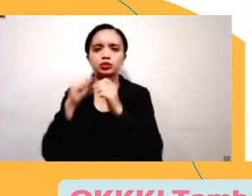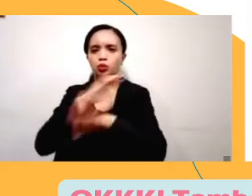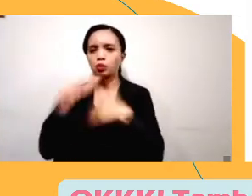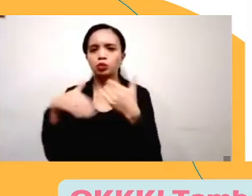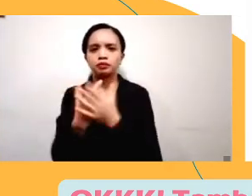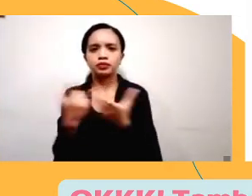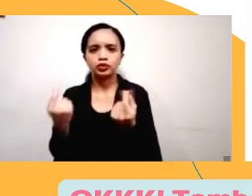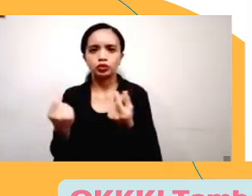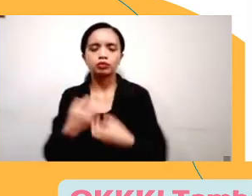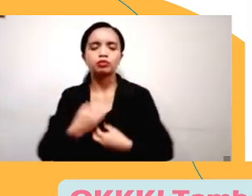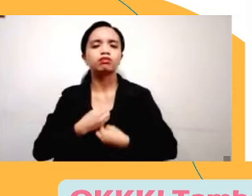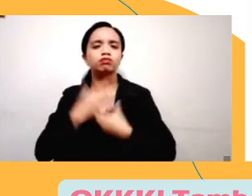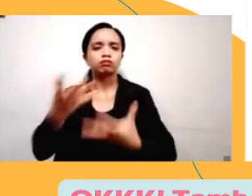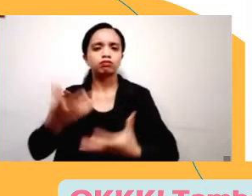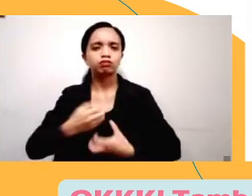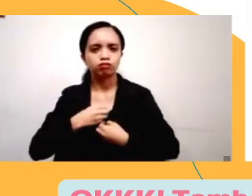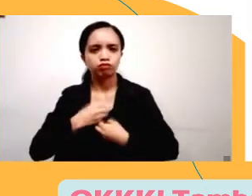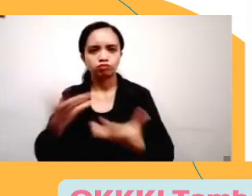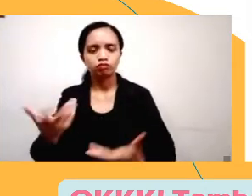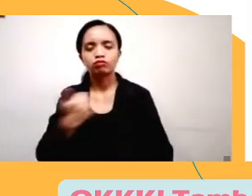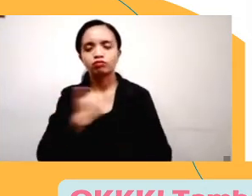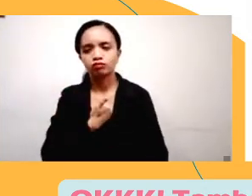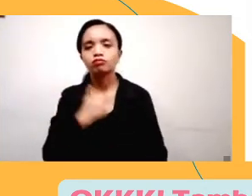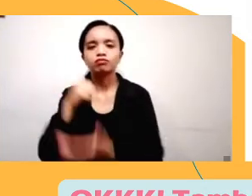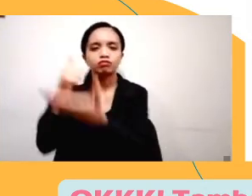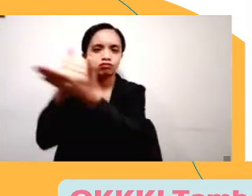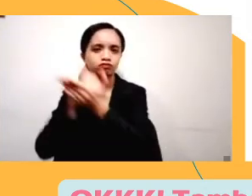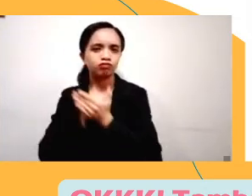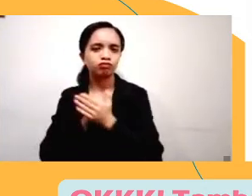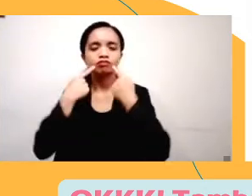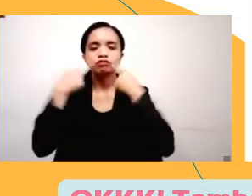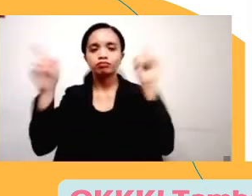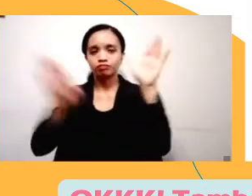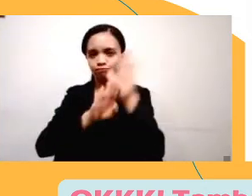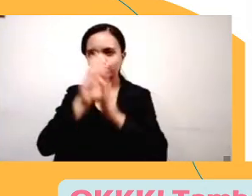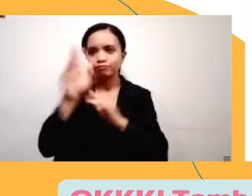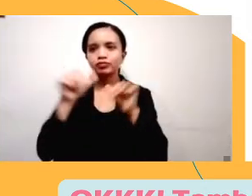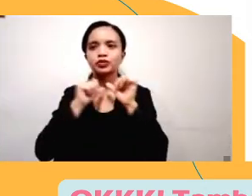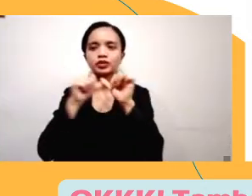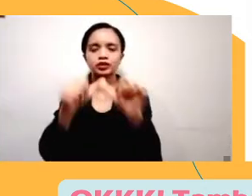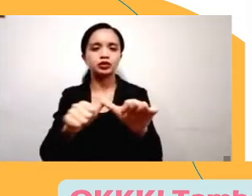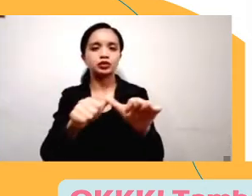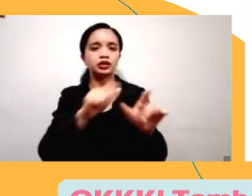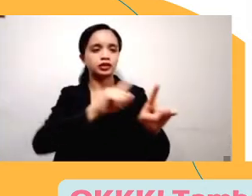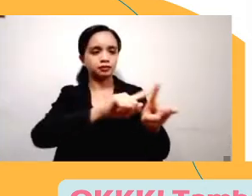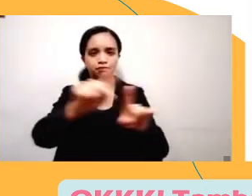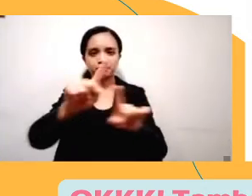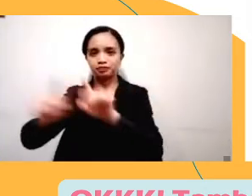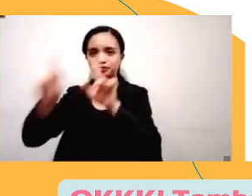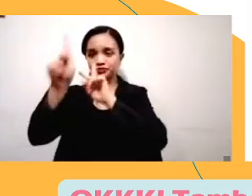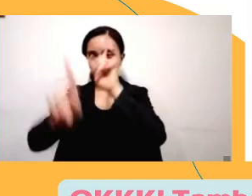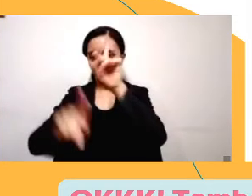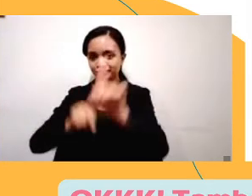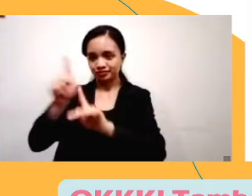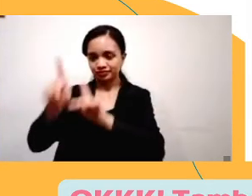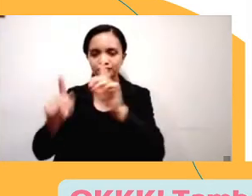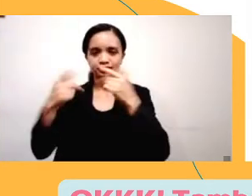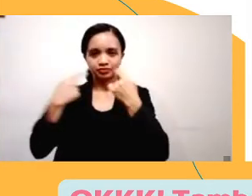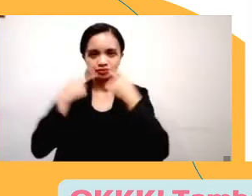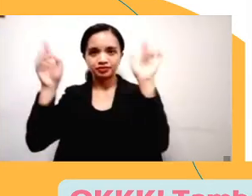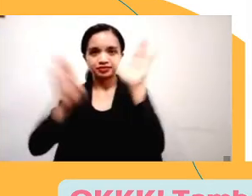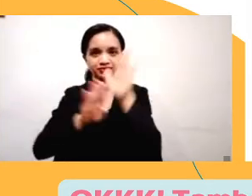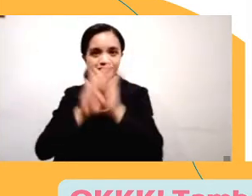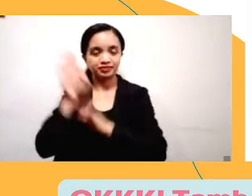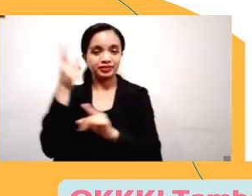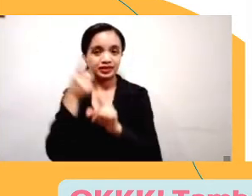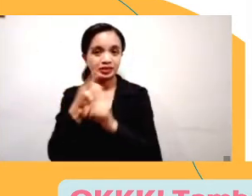patuloy yung ating sariling pag-unlad, patuloy yung ating individual na pagyabong. Nakita natin sa pangatlo nating tanong